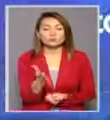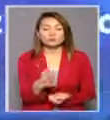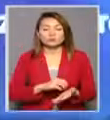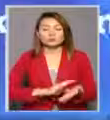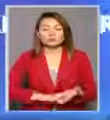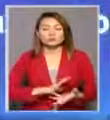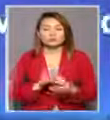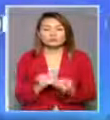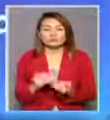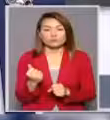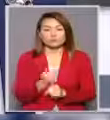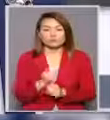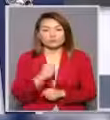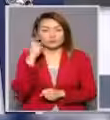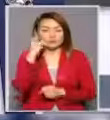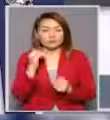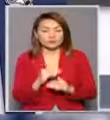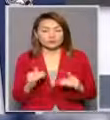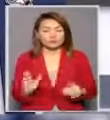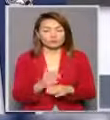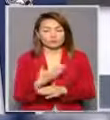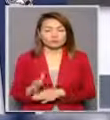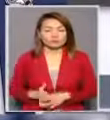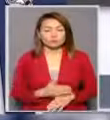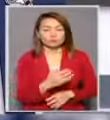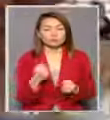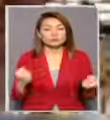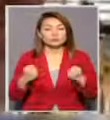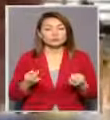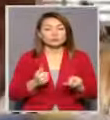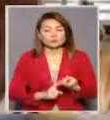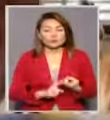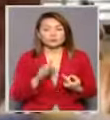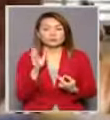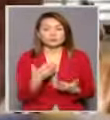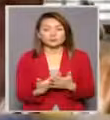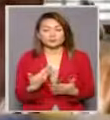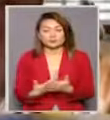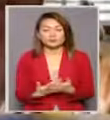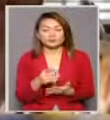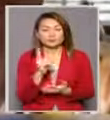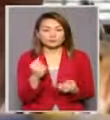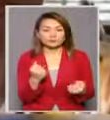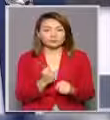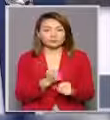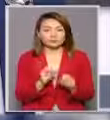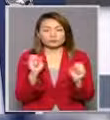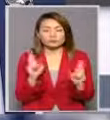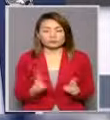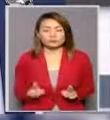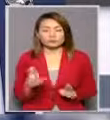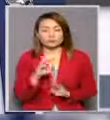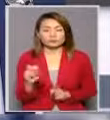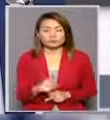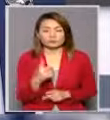утвержден минимальный возраст детей для начала тренировок в зависимости от вида спорта. Здесь будут отталкиваться от действующих нормативно-правовой